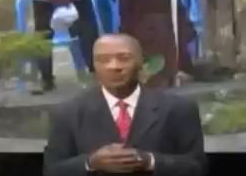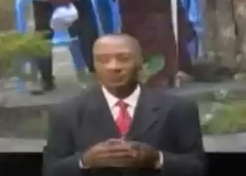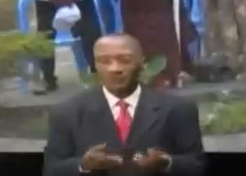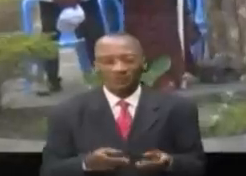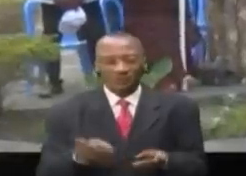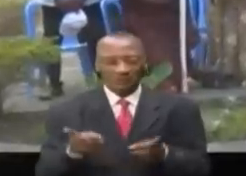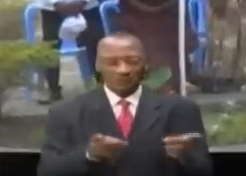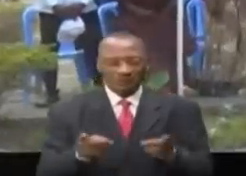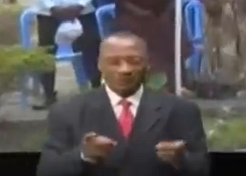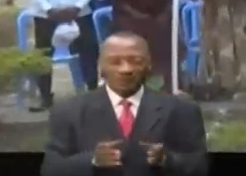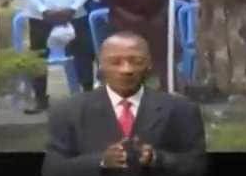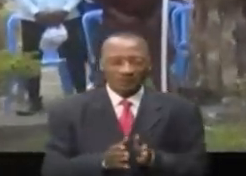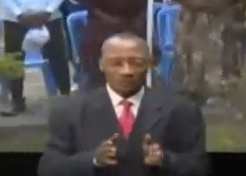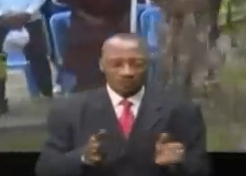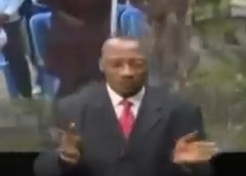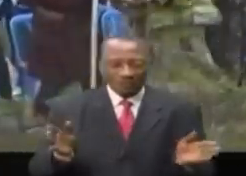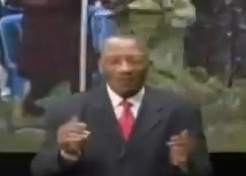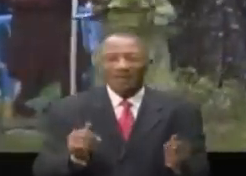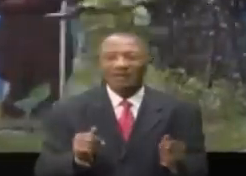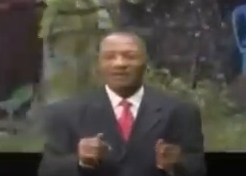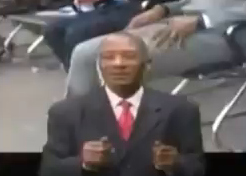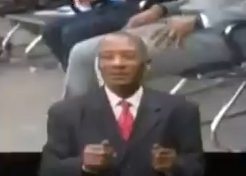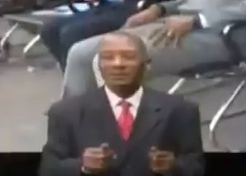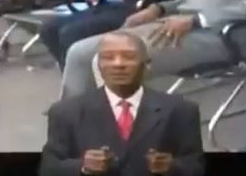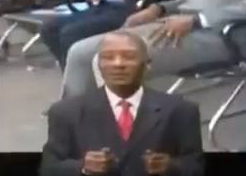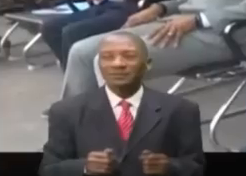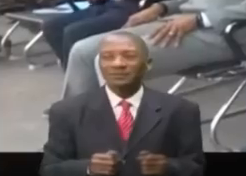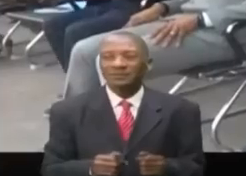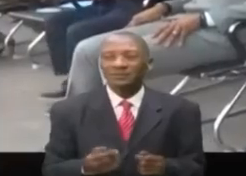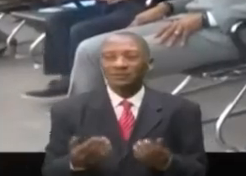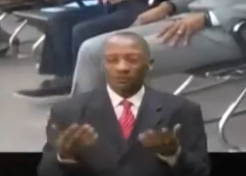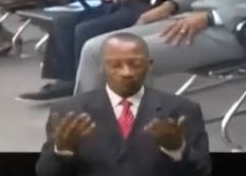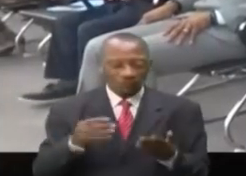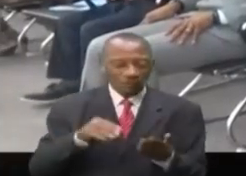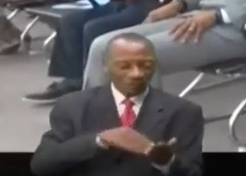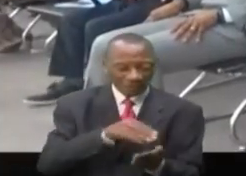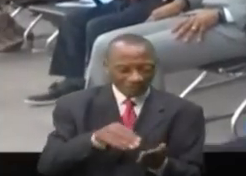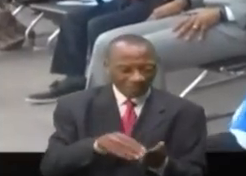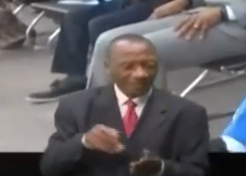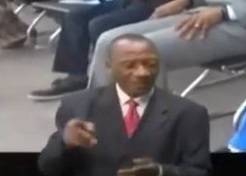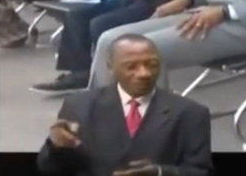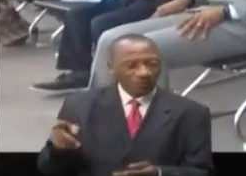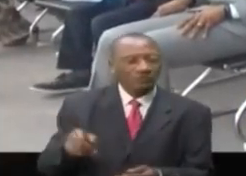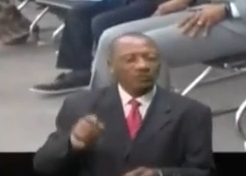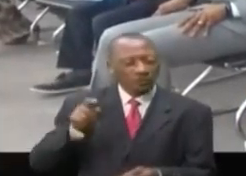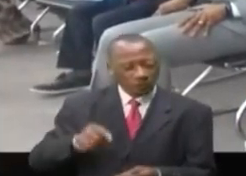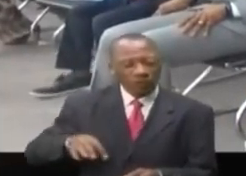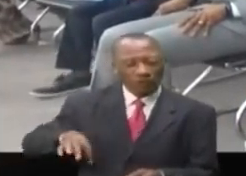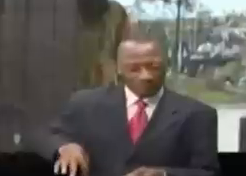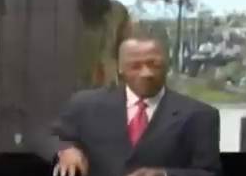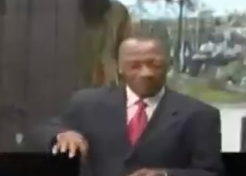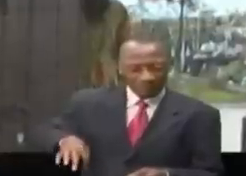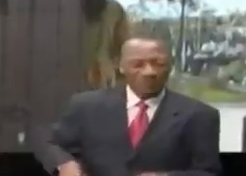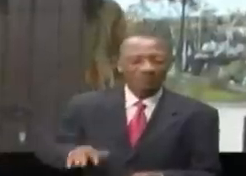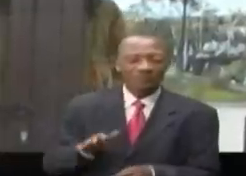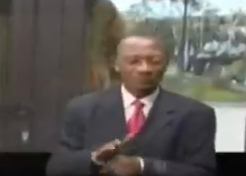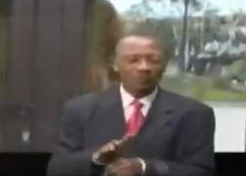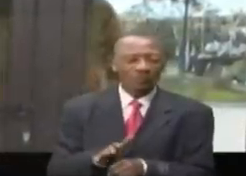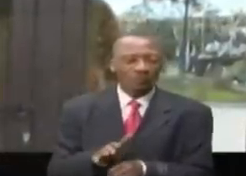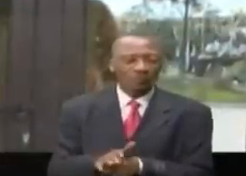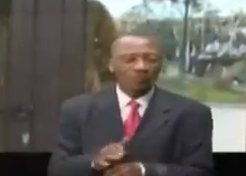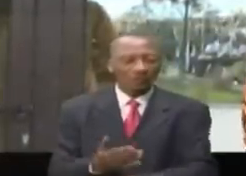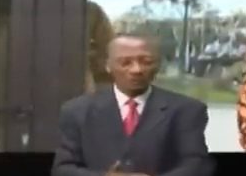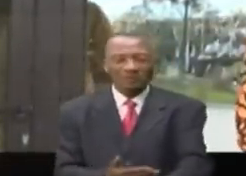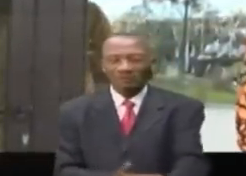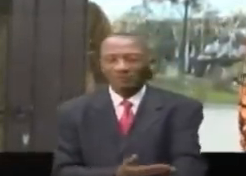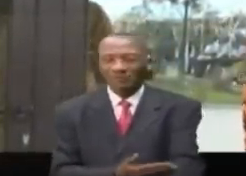de ces centres a exprimé le désir de voir ce centre bénéficier de certains avantages. Le centre puisse trouver un chapitre